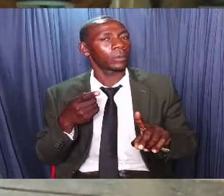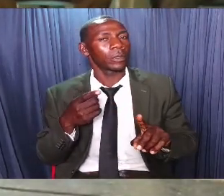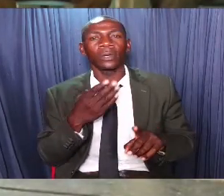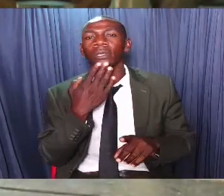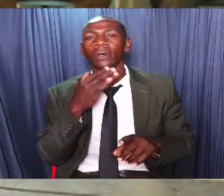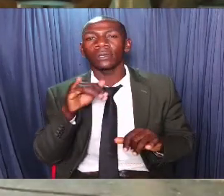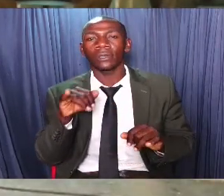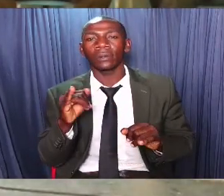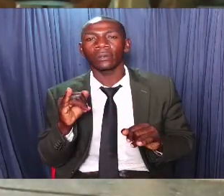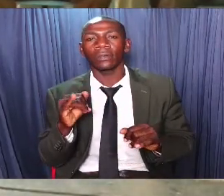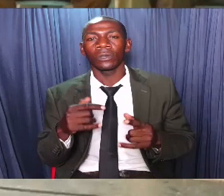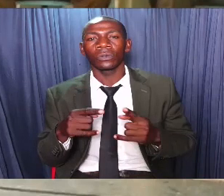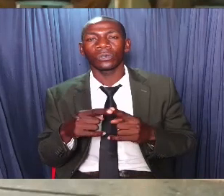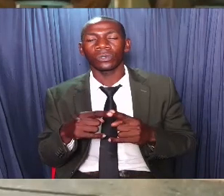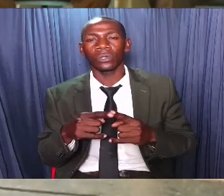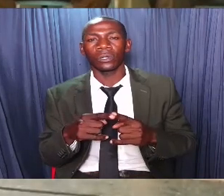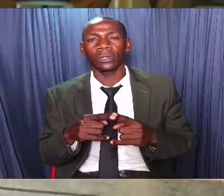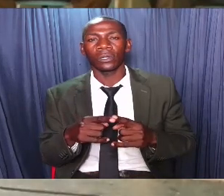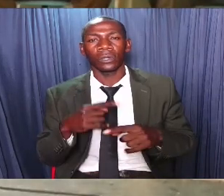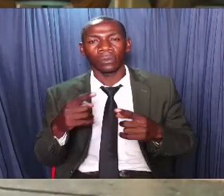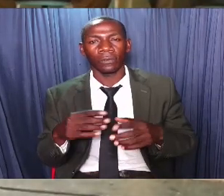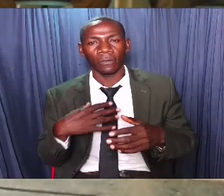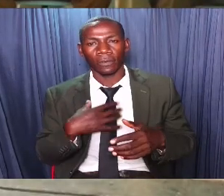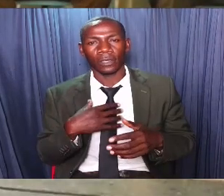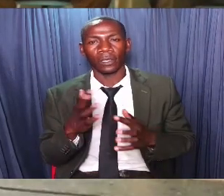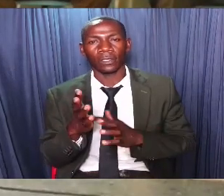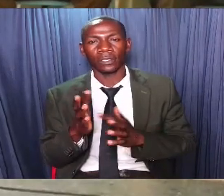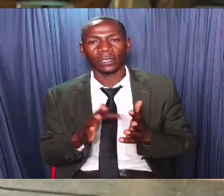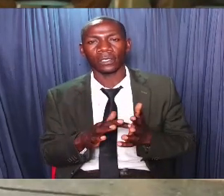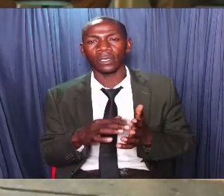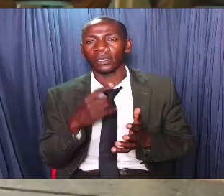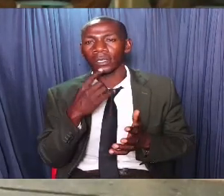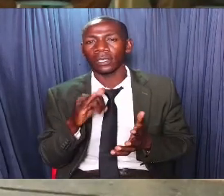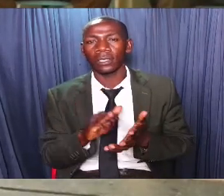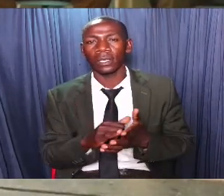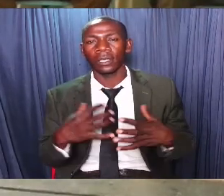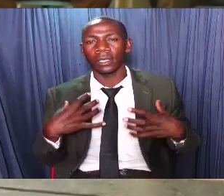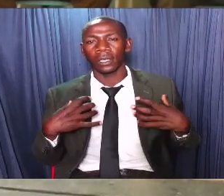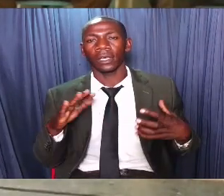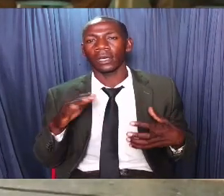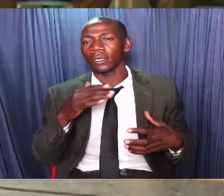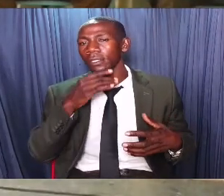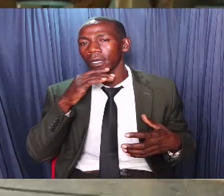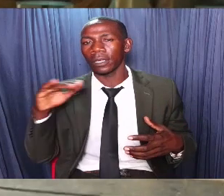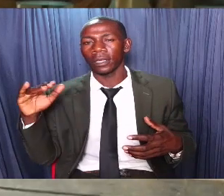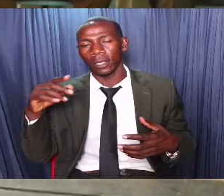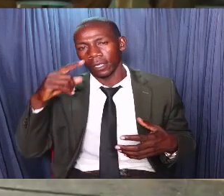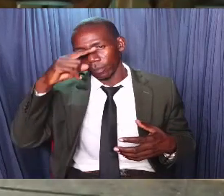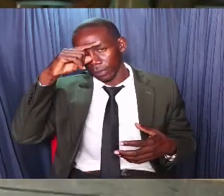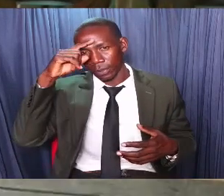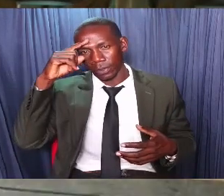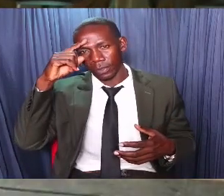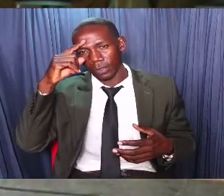Uyahudi mpaka Galilaya, alimwendea akamsi ashuke na kumponya mwanawe, kwa maana